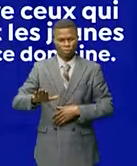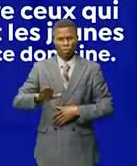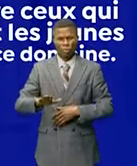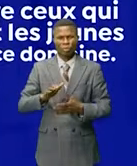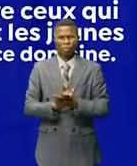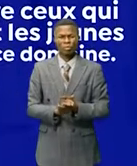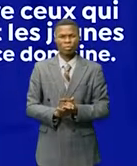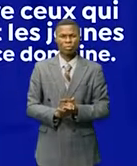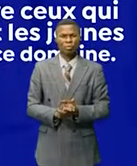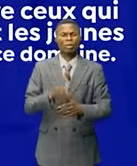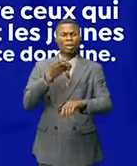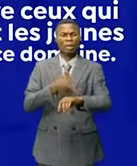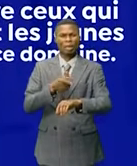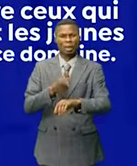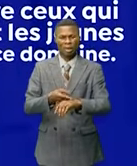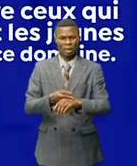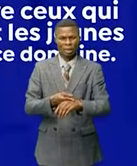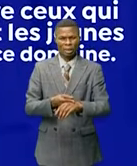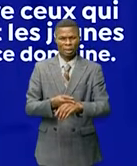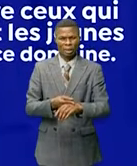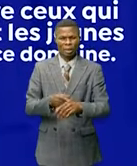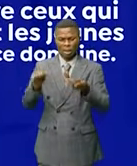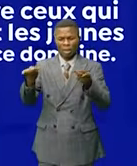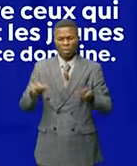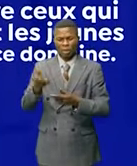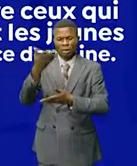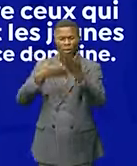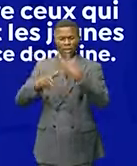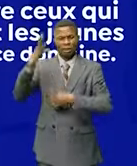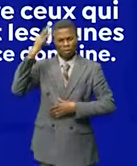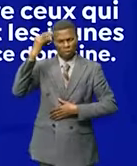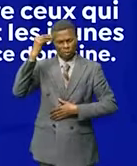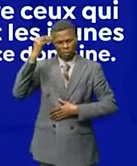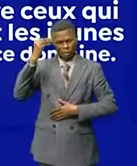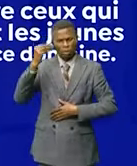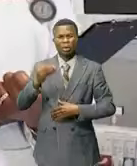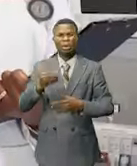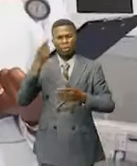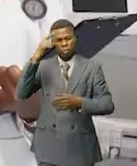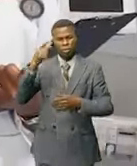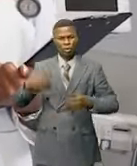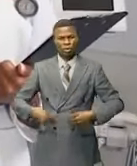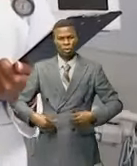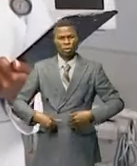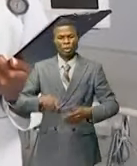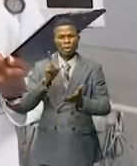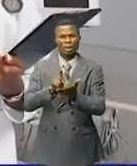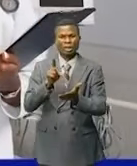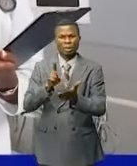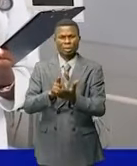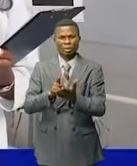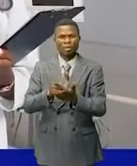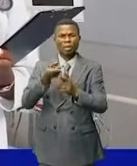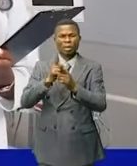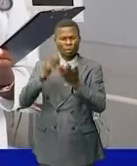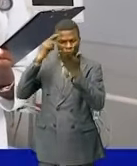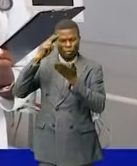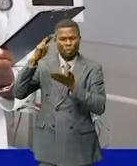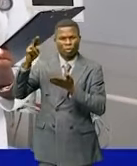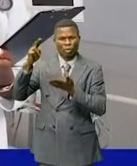Ce moment va constituer un véritable cadre d'échange et une passerelle pour des jeunes diplômés issus fraîchement des